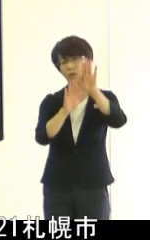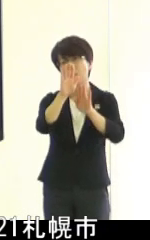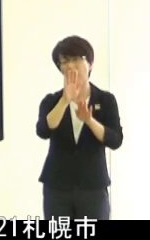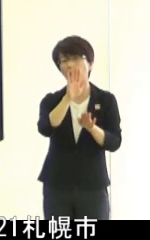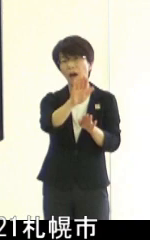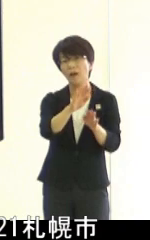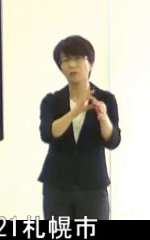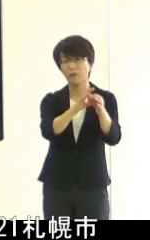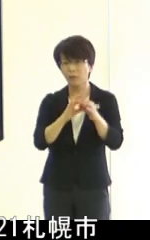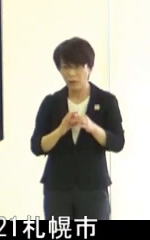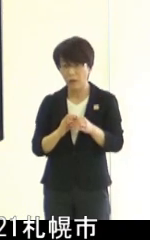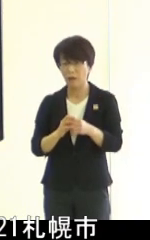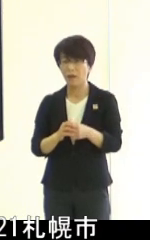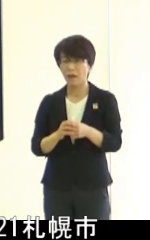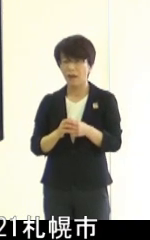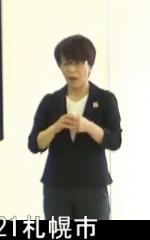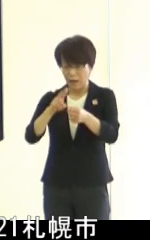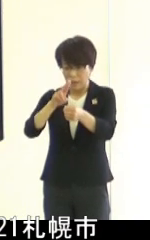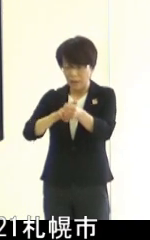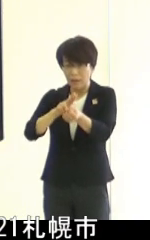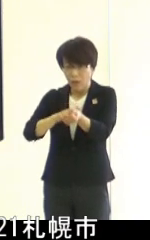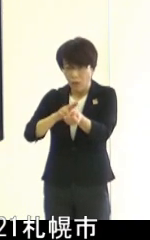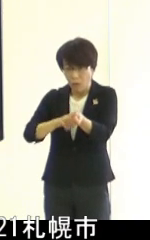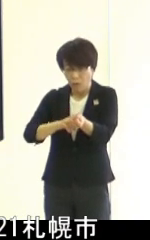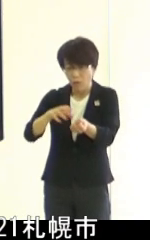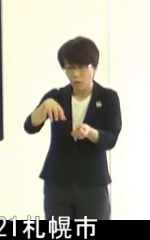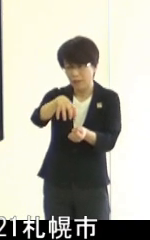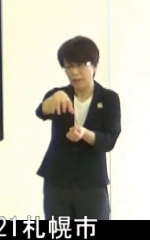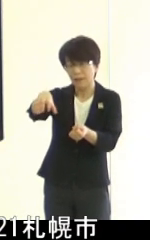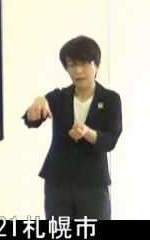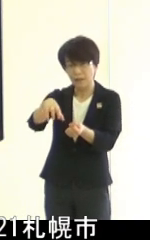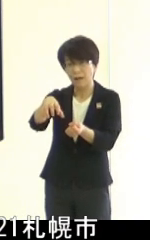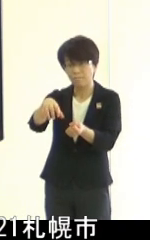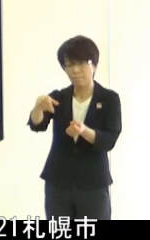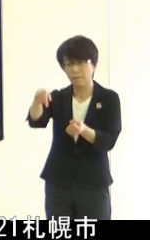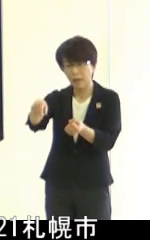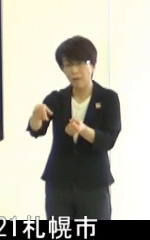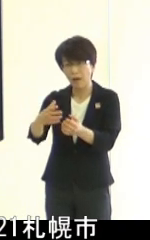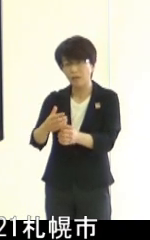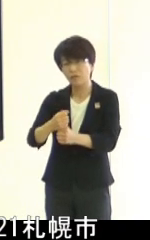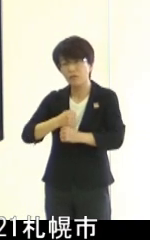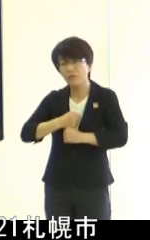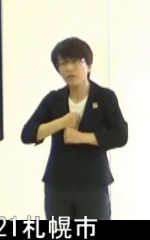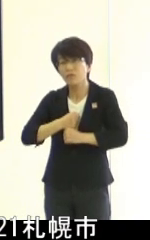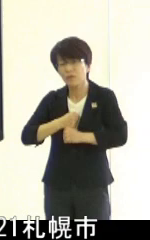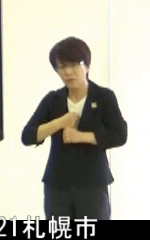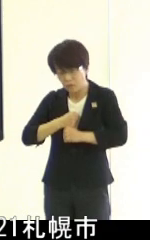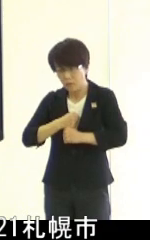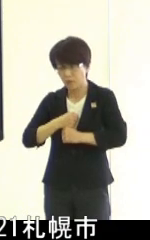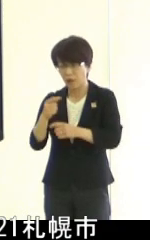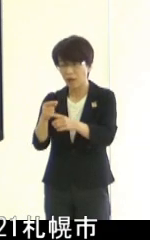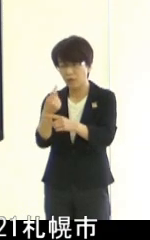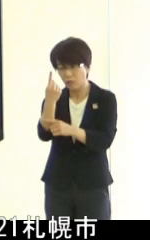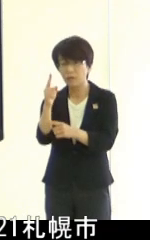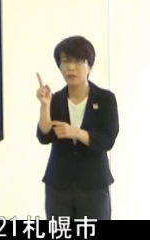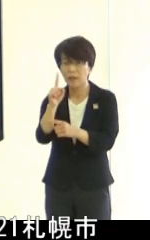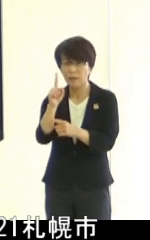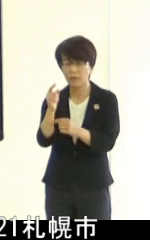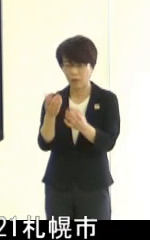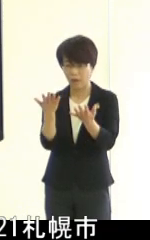まあそういう意味ではですねあの医療機関などでは特に注意をしているということの一つとして出資